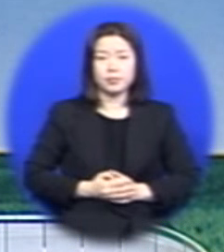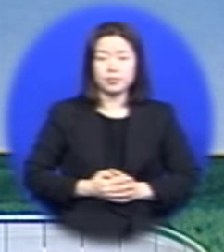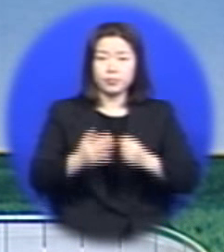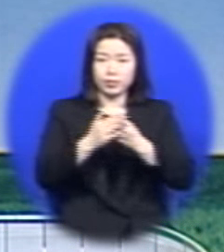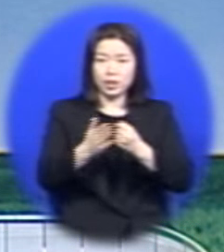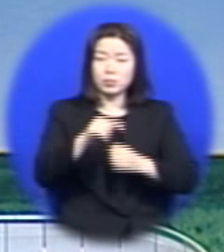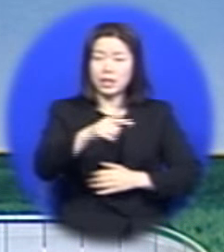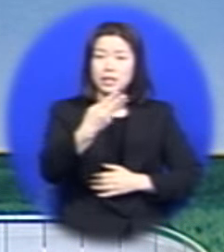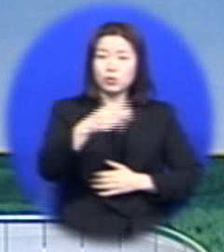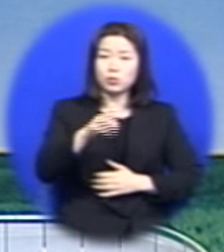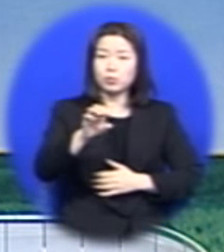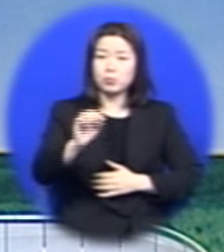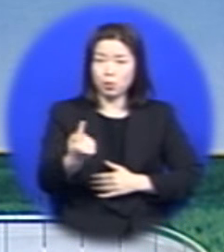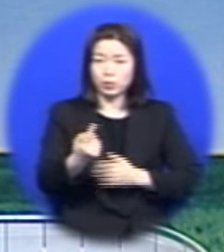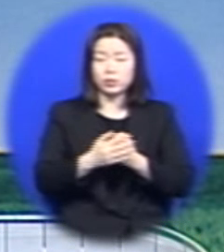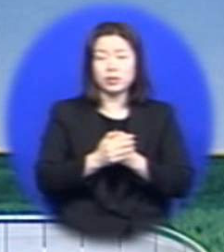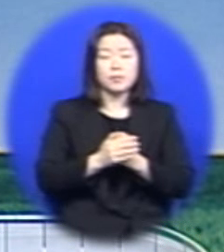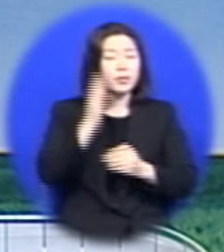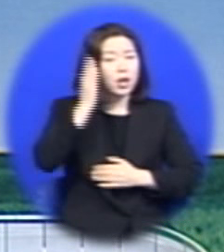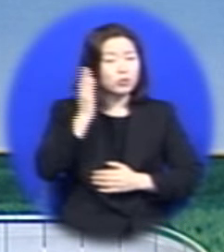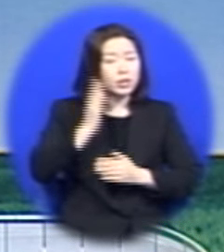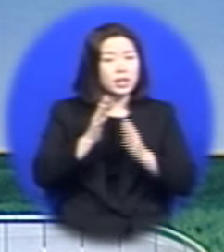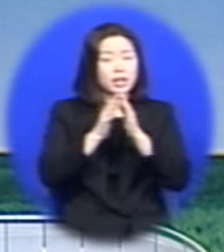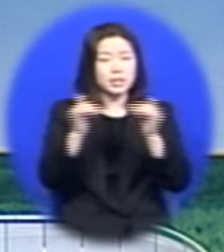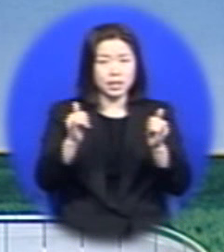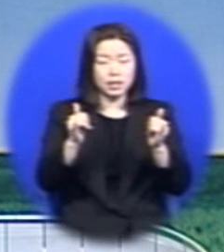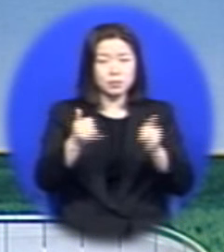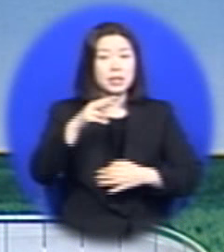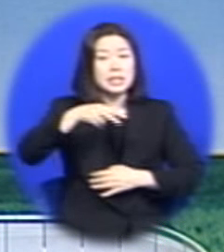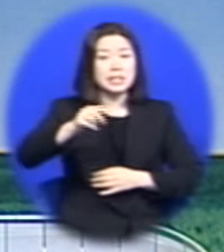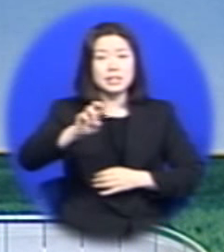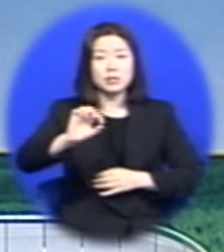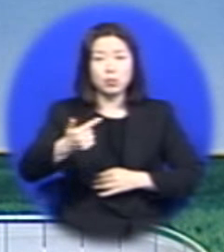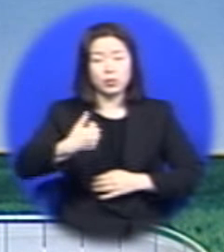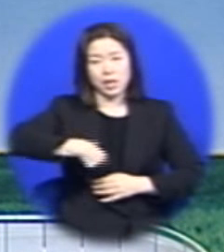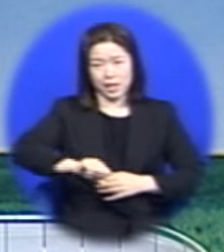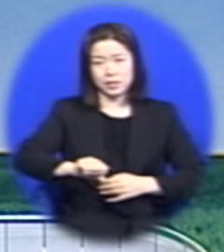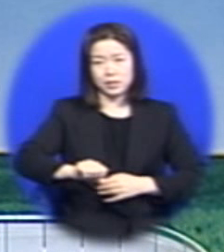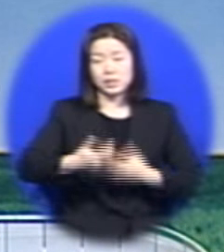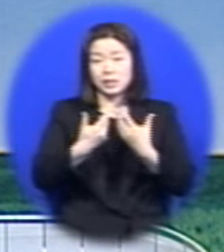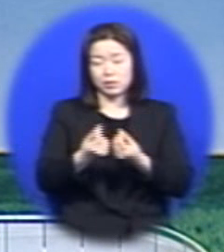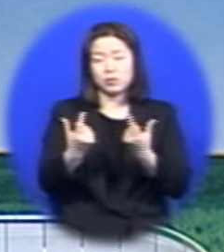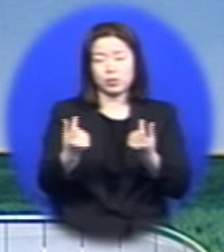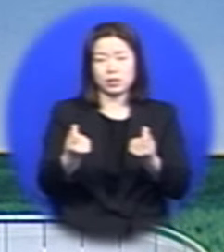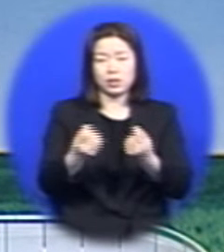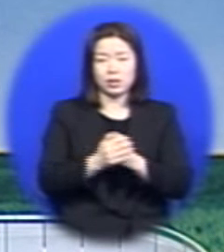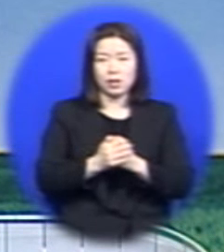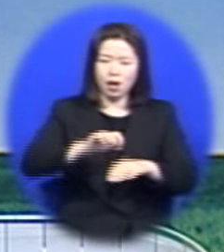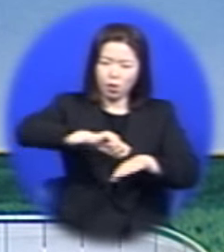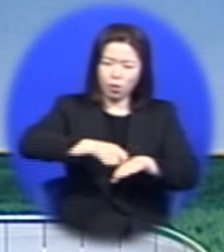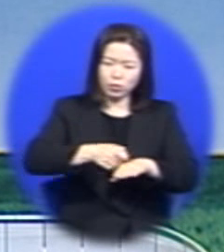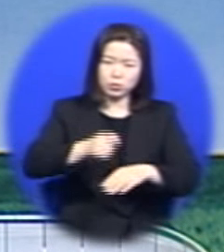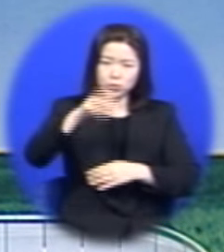그래서 이 루포는 그 구레네 시몬의 아들일 가능성이 많은 거죠. 구레네 시몬은 억지로 십자가를